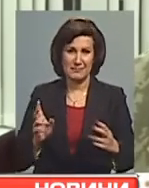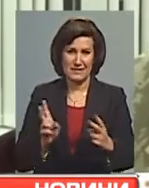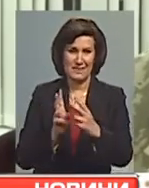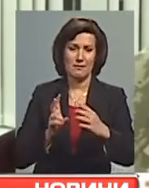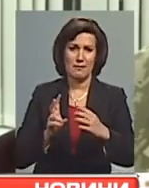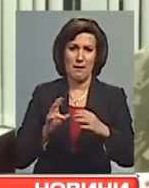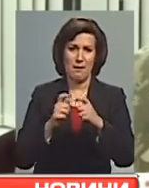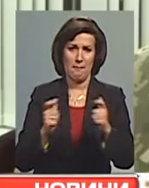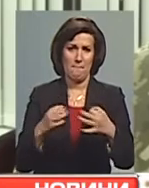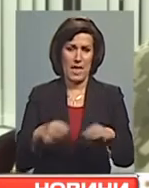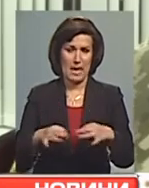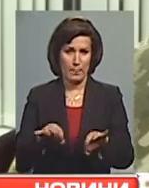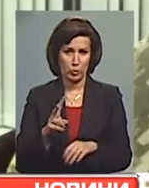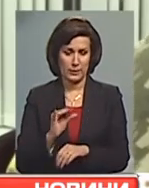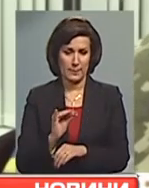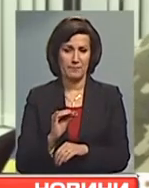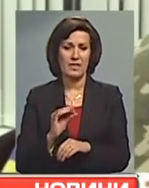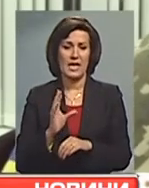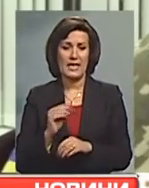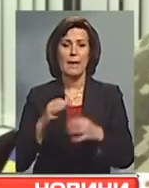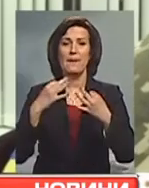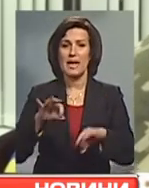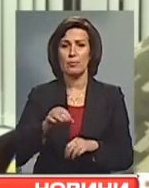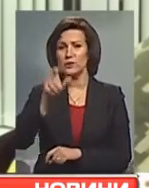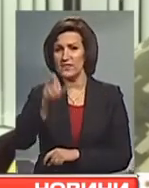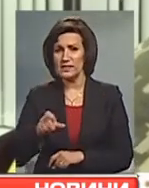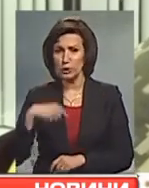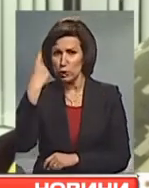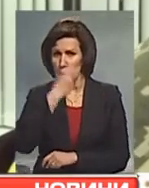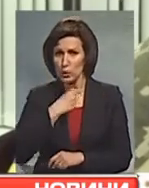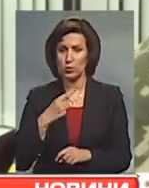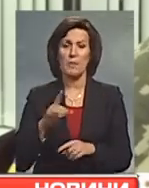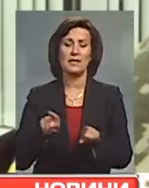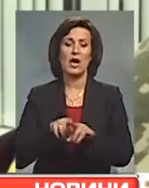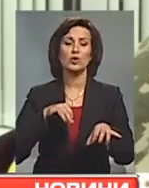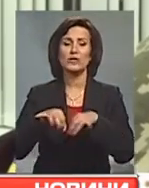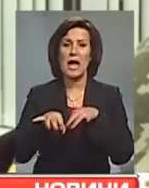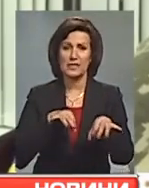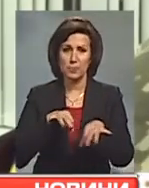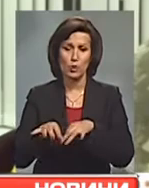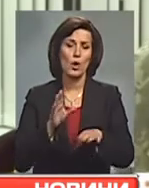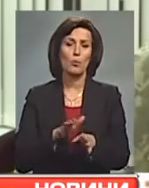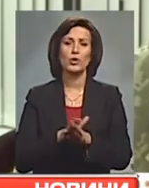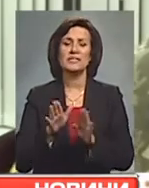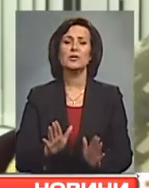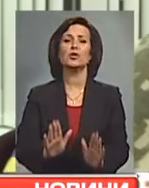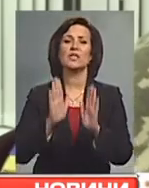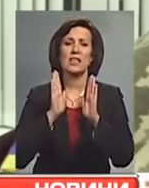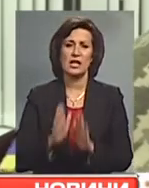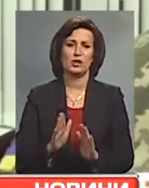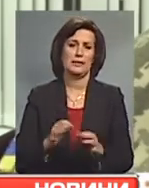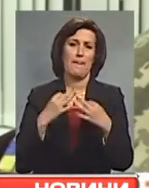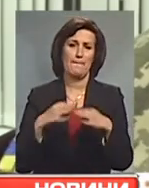і перепуск фізичних осіб, а також транспортних засобів буде здійснюватися лише